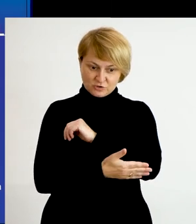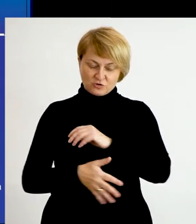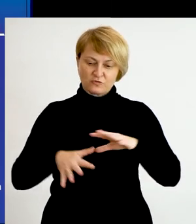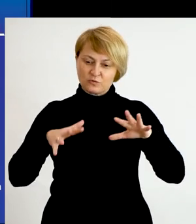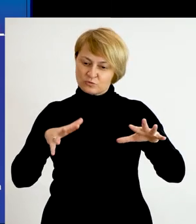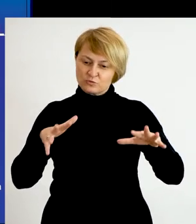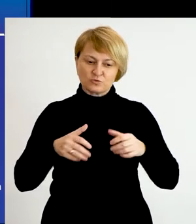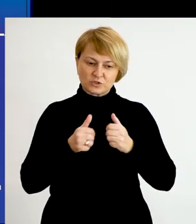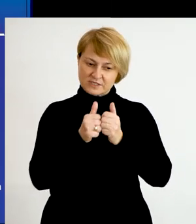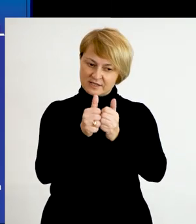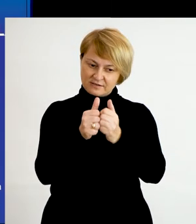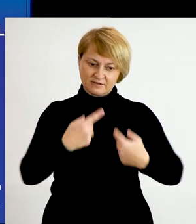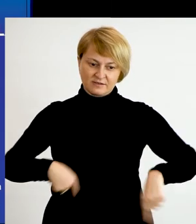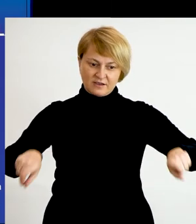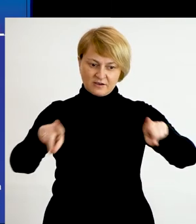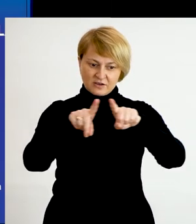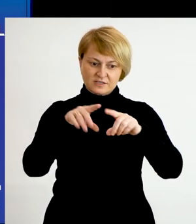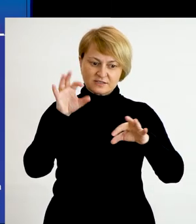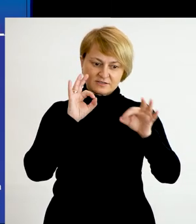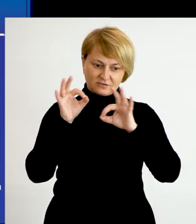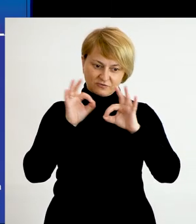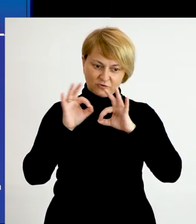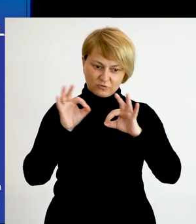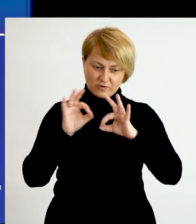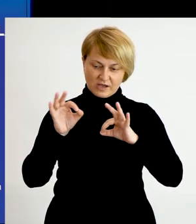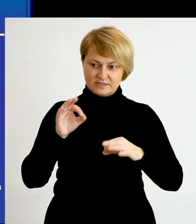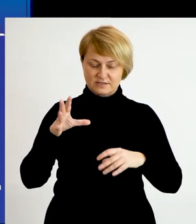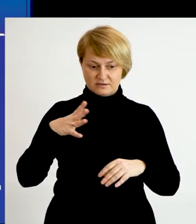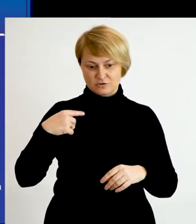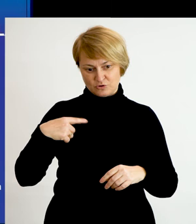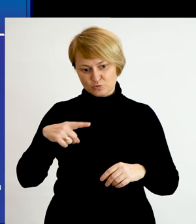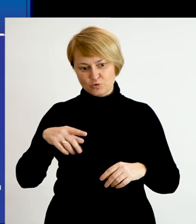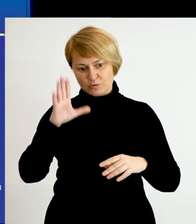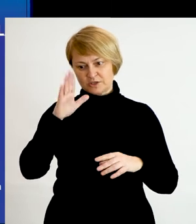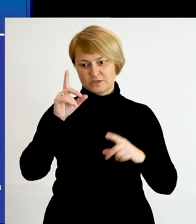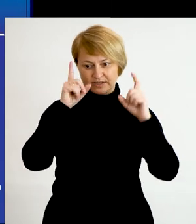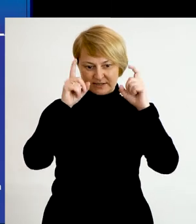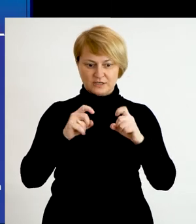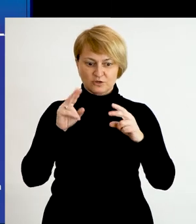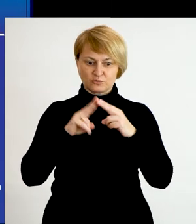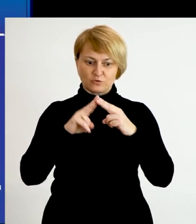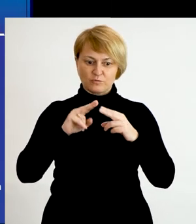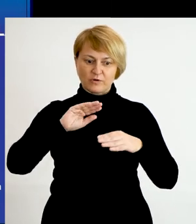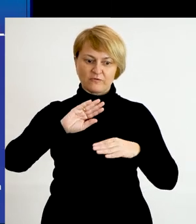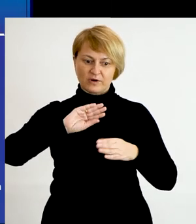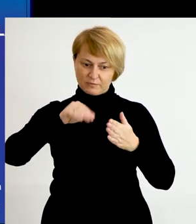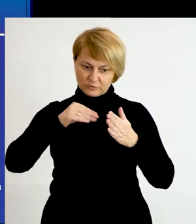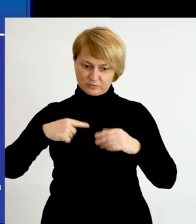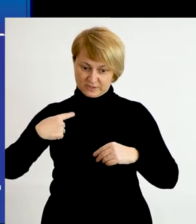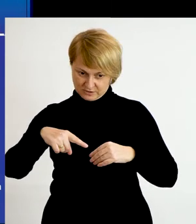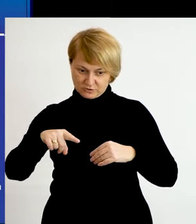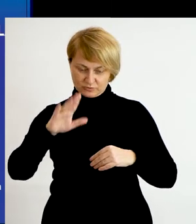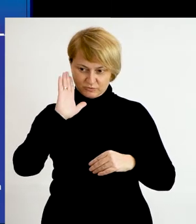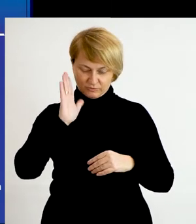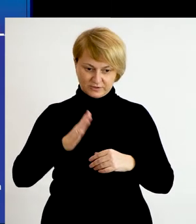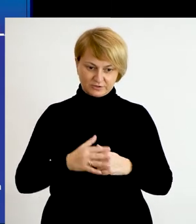dużej inwestycji i z informacji, które mamy z Wód Polskich, ta inwestycja powinna w najbliższym czasie ruszyć. Umowa będzie podpisana w najbliższych